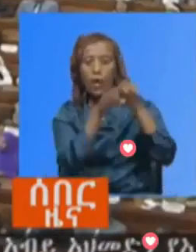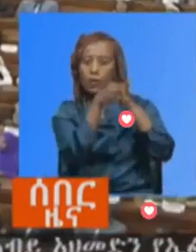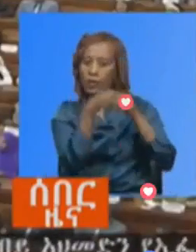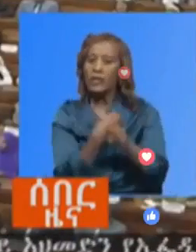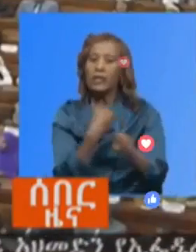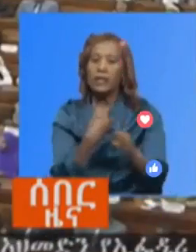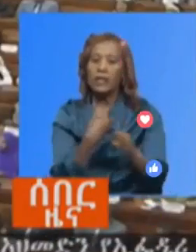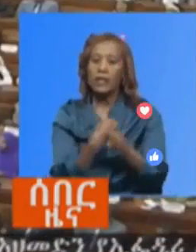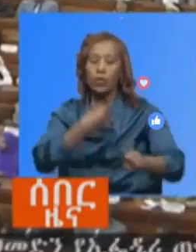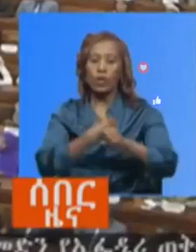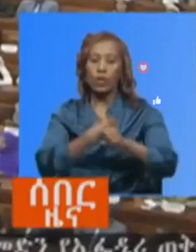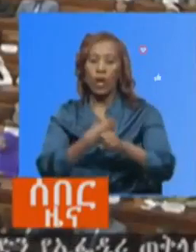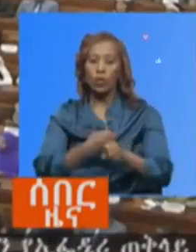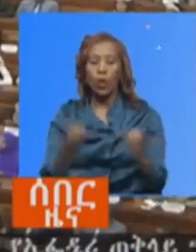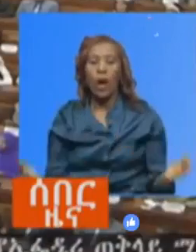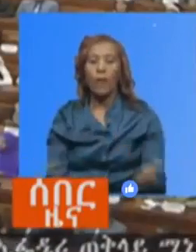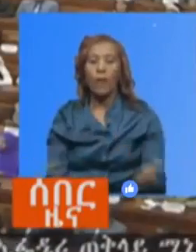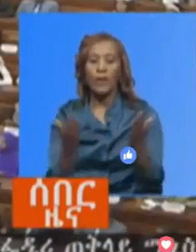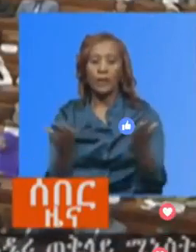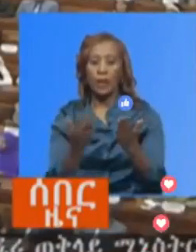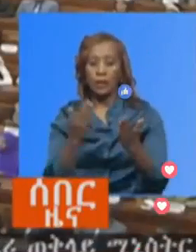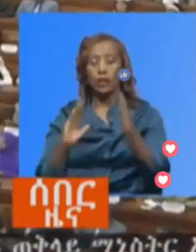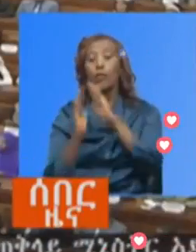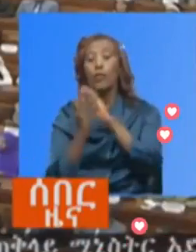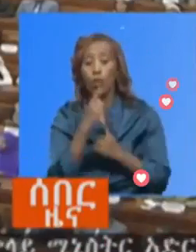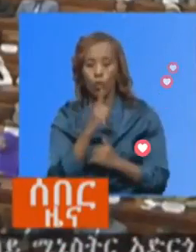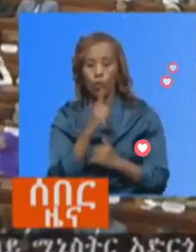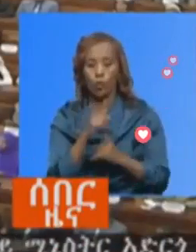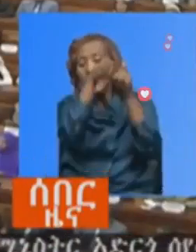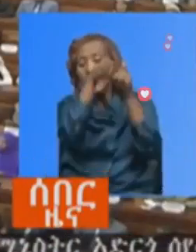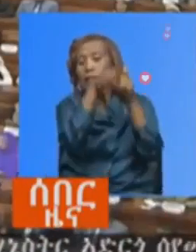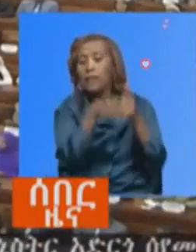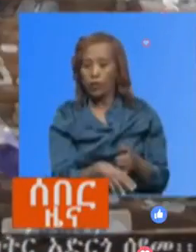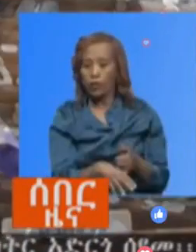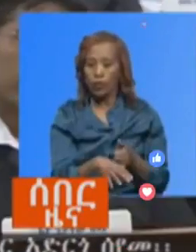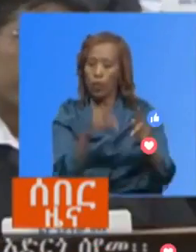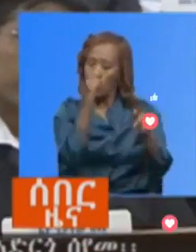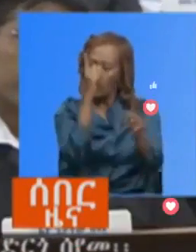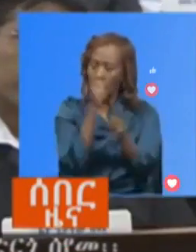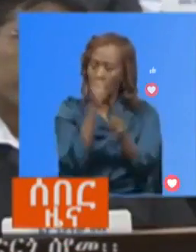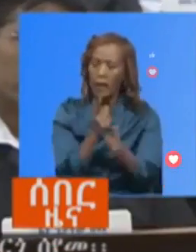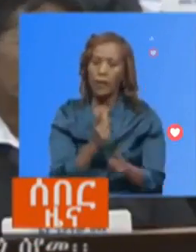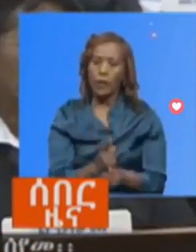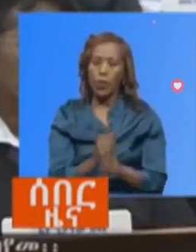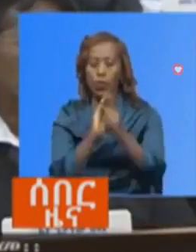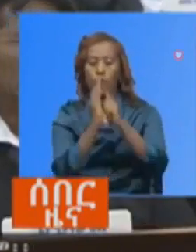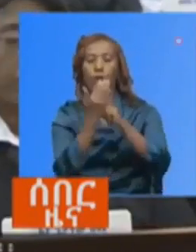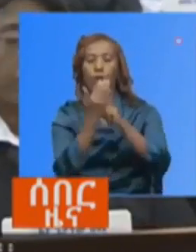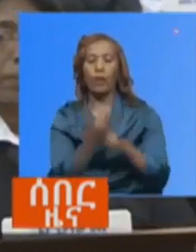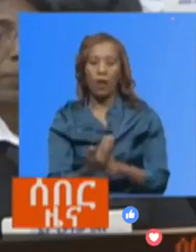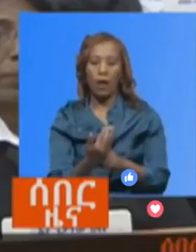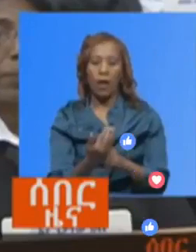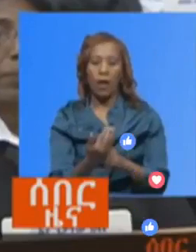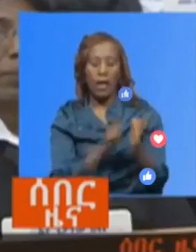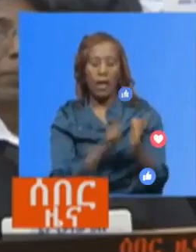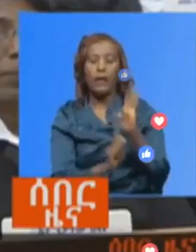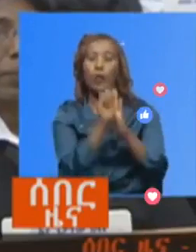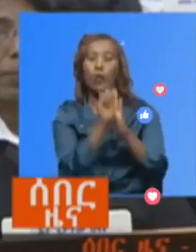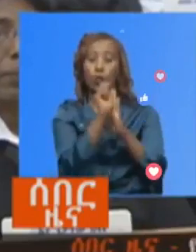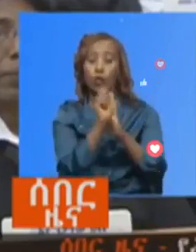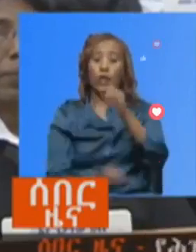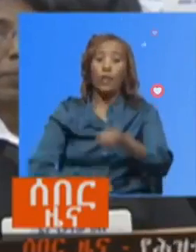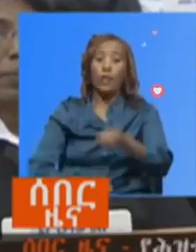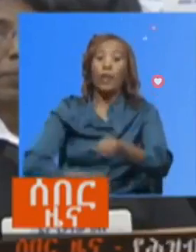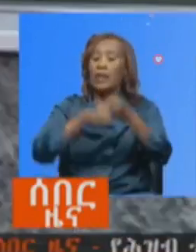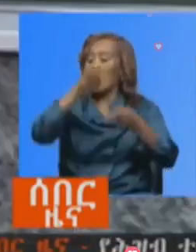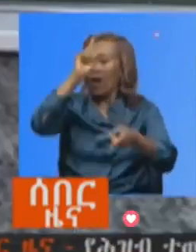ያሉ ስራዎች አበረታች ቢሆኑም ዘርፉን በተገቢው ሁኔታ በቴክኖሎጂ በመደገፍ